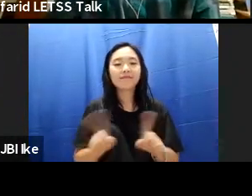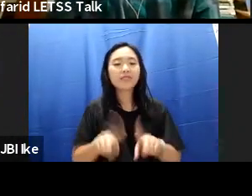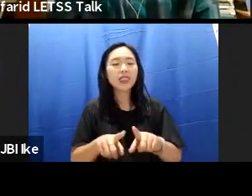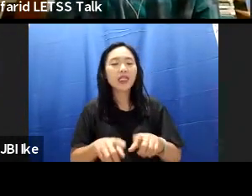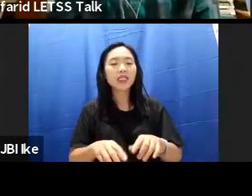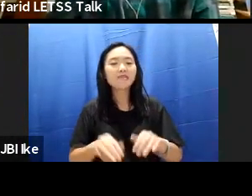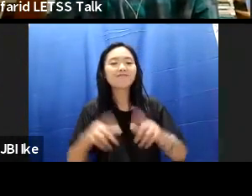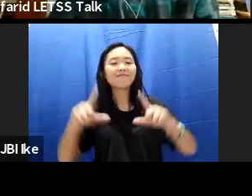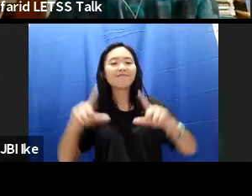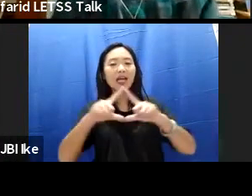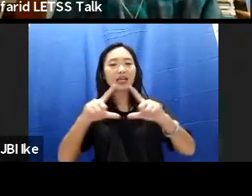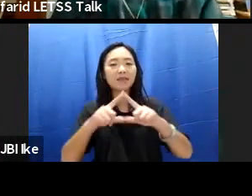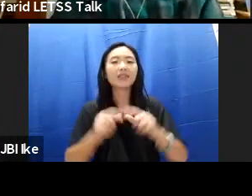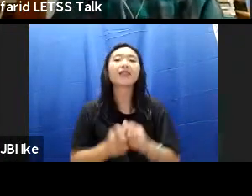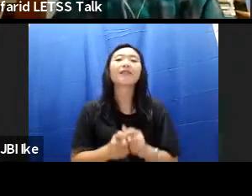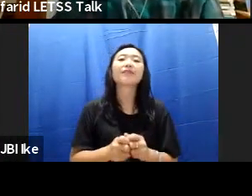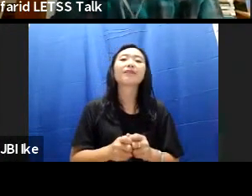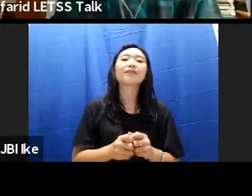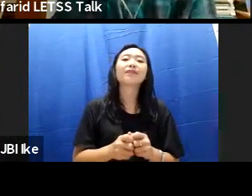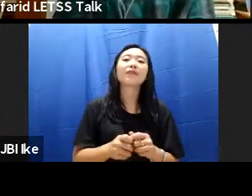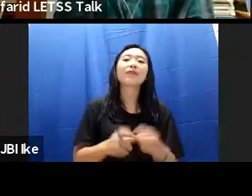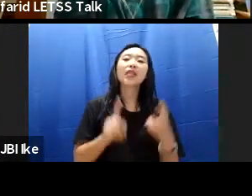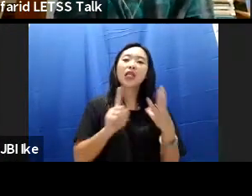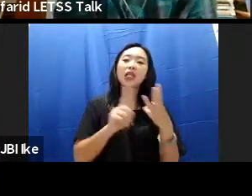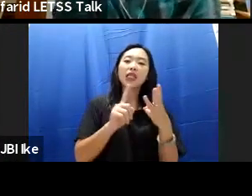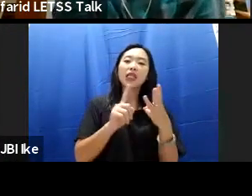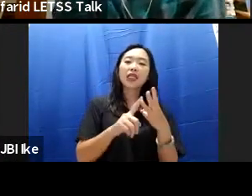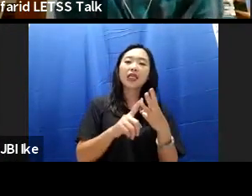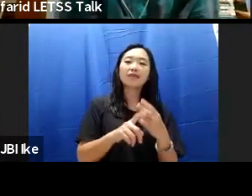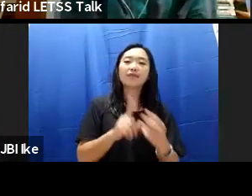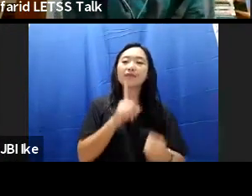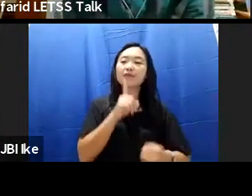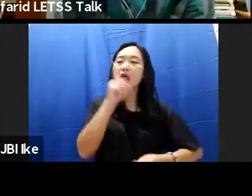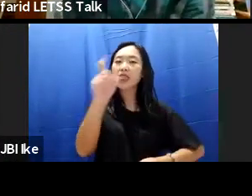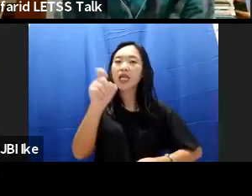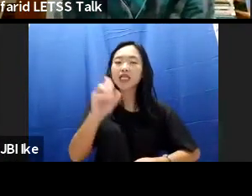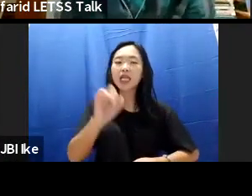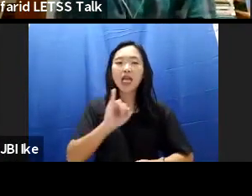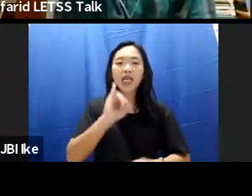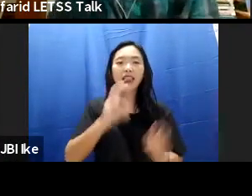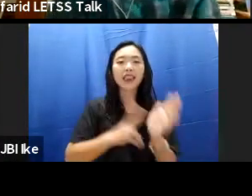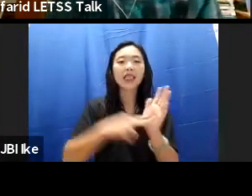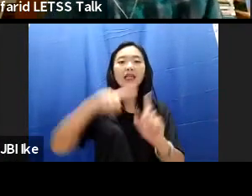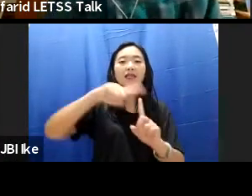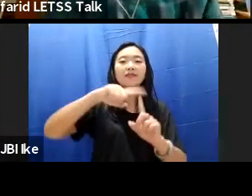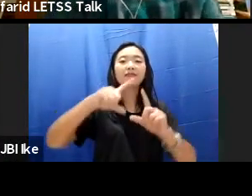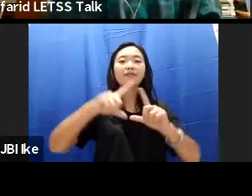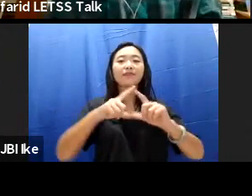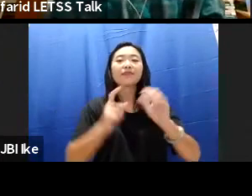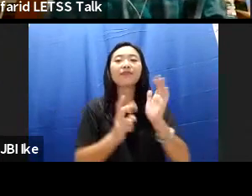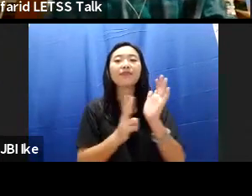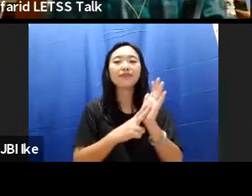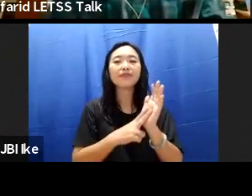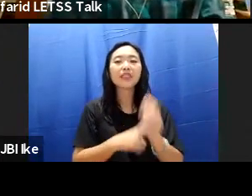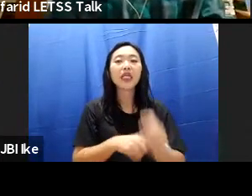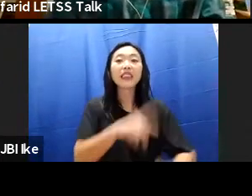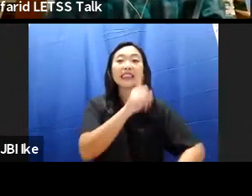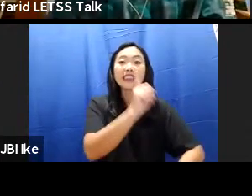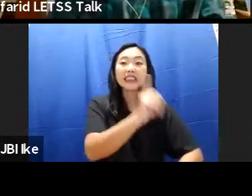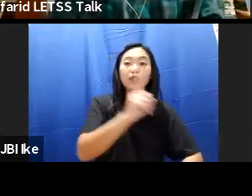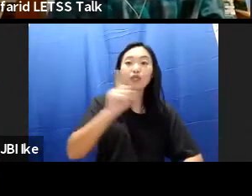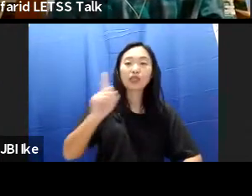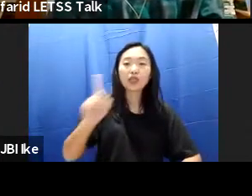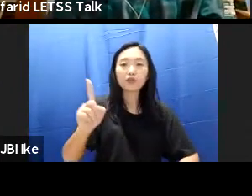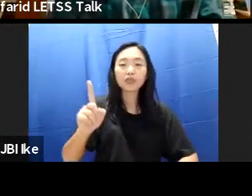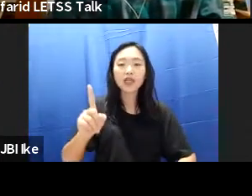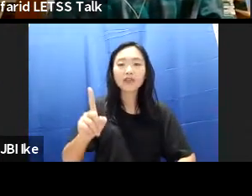saya ingin ke Mbak Intan, karena Mbak Intan merupakan satu-satunya akademisi kita yang sekarang berkarir di luar